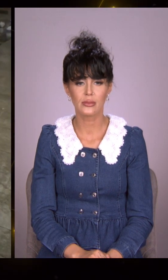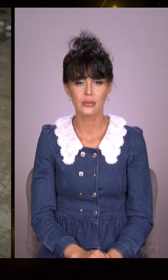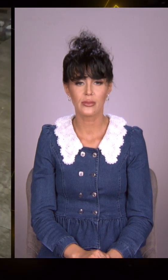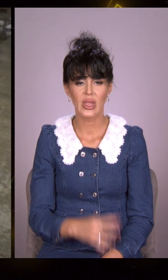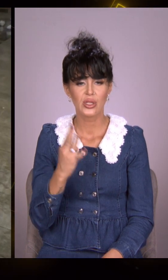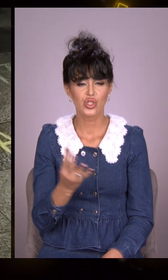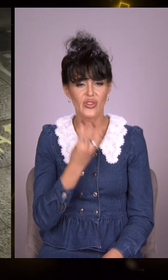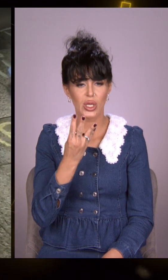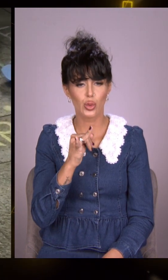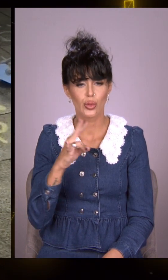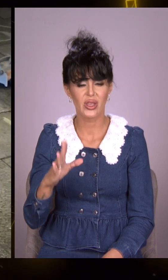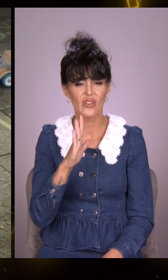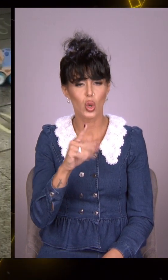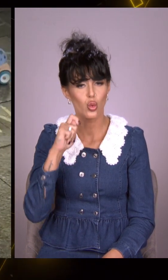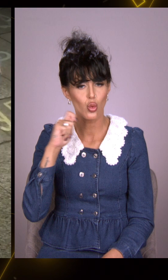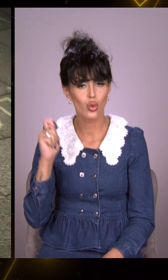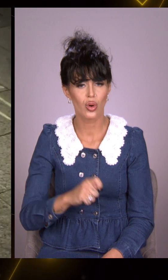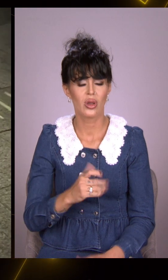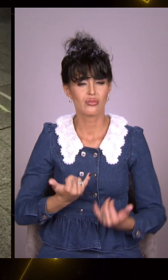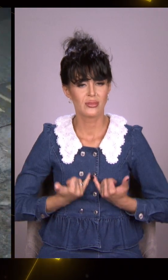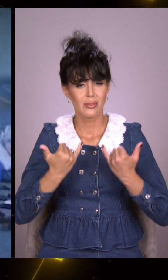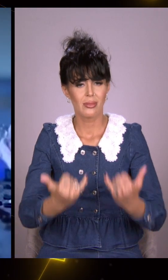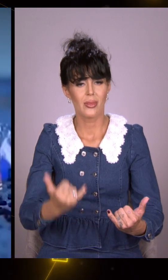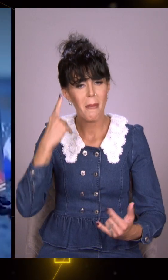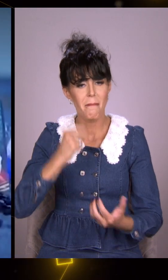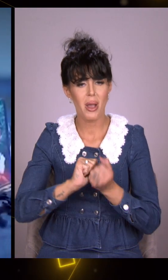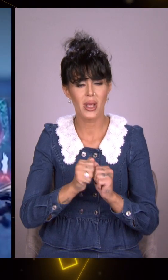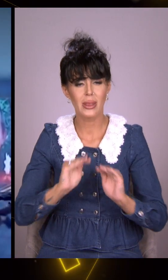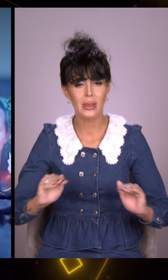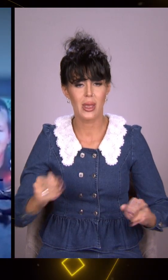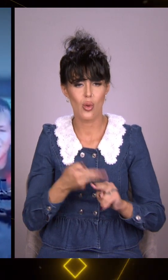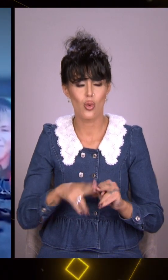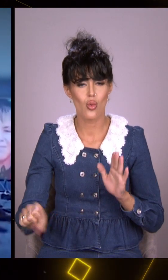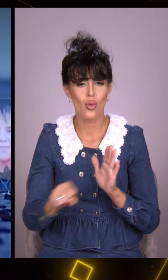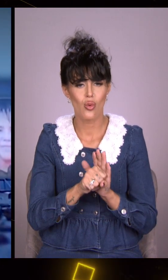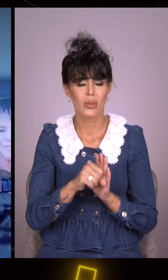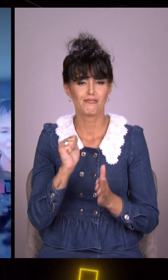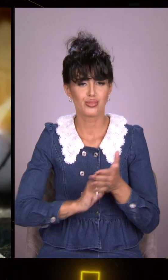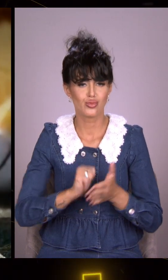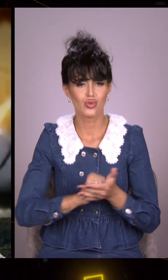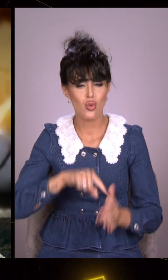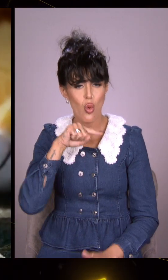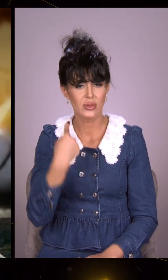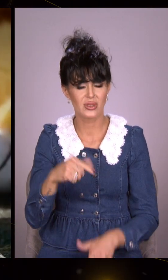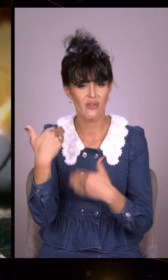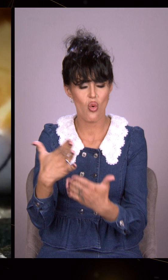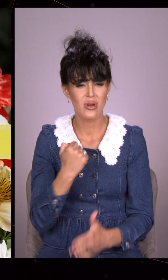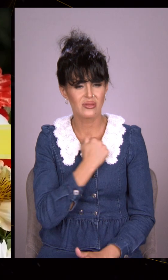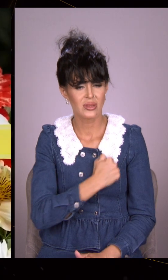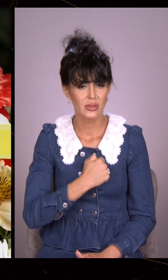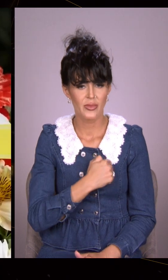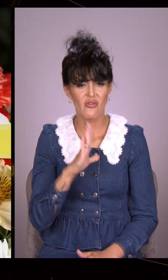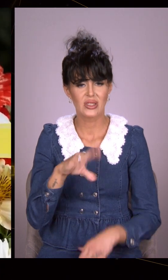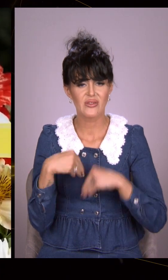4 червня в Україні вшановують пам'ять дітей, які загинули внаслідок російської агресії. У світі